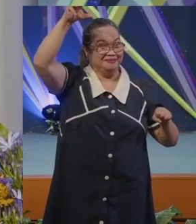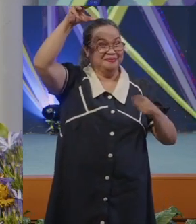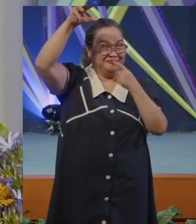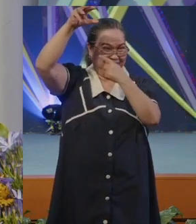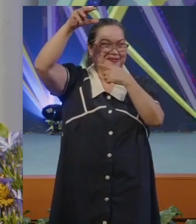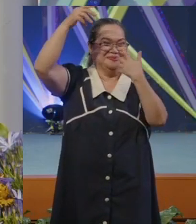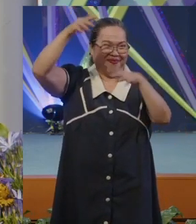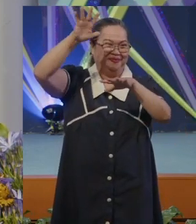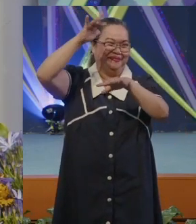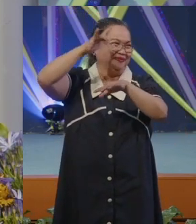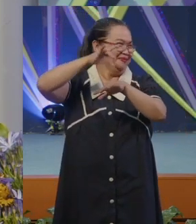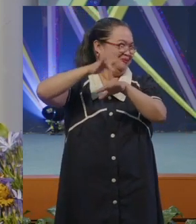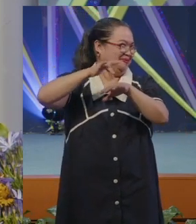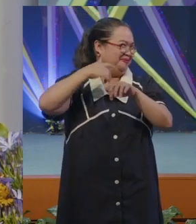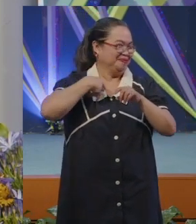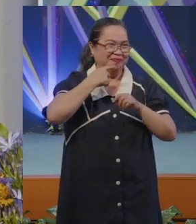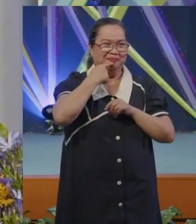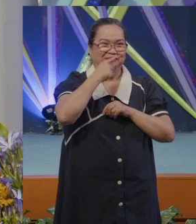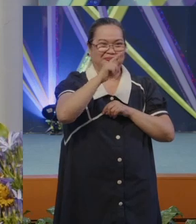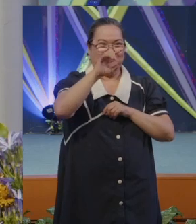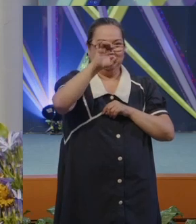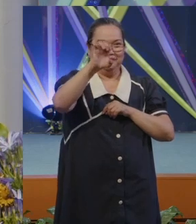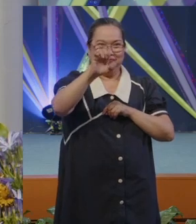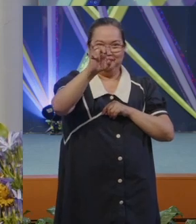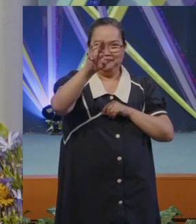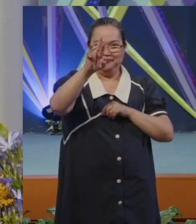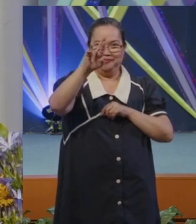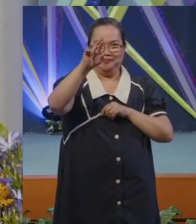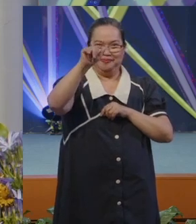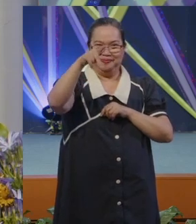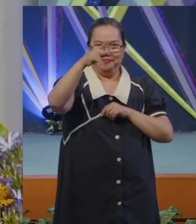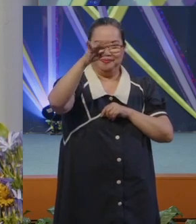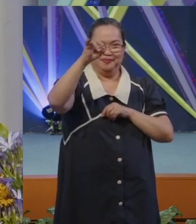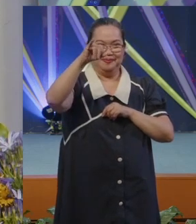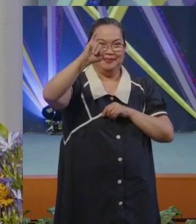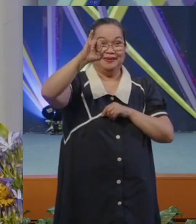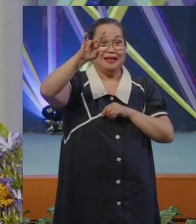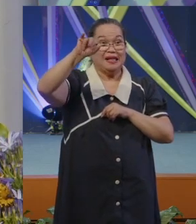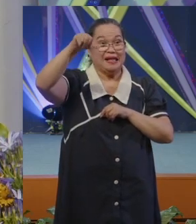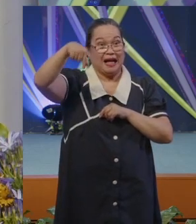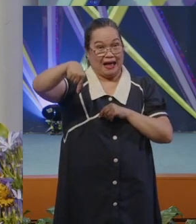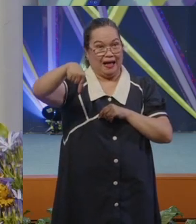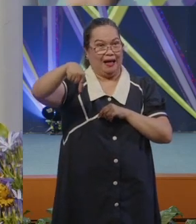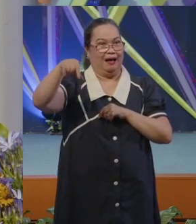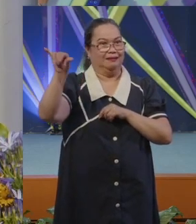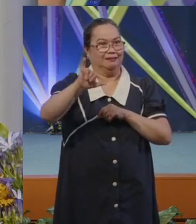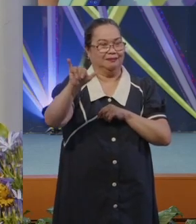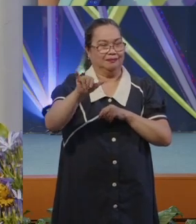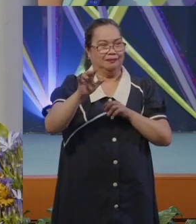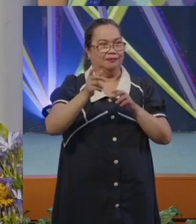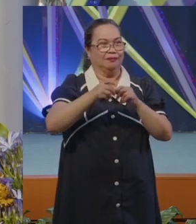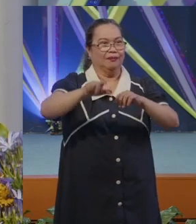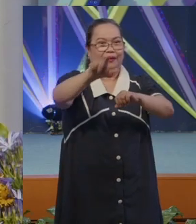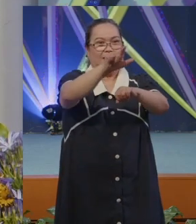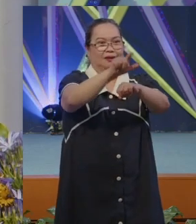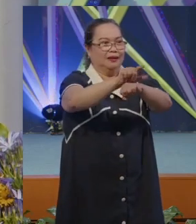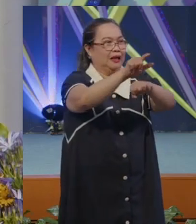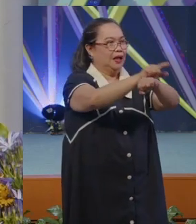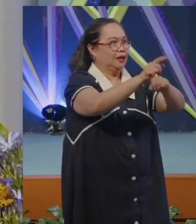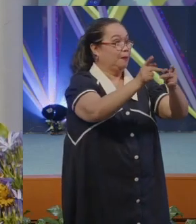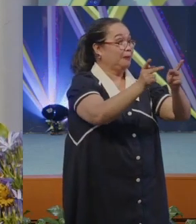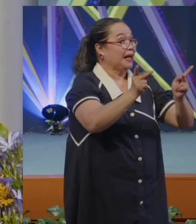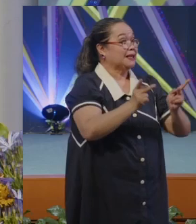Ang Euphrates po nandito. Nasa may Iraq. No? Hanggang sa land of the